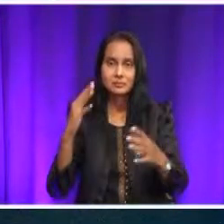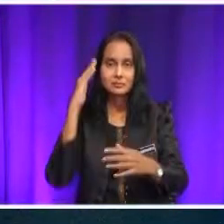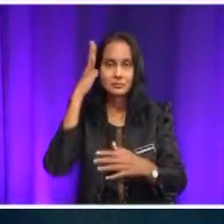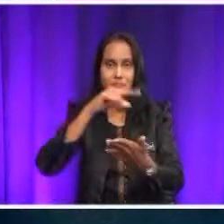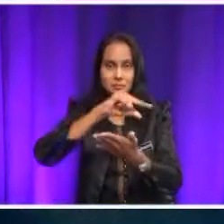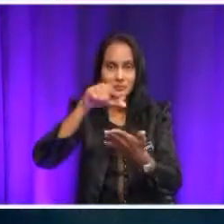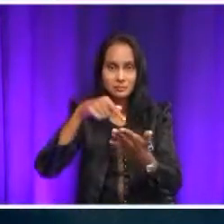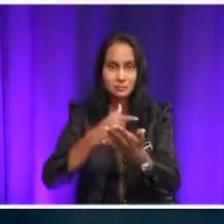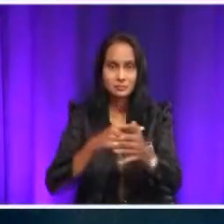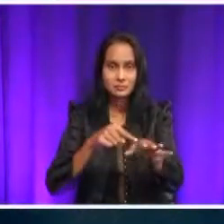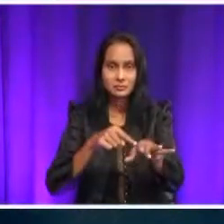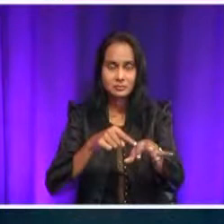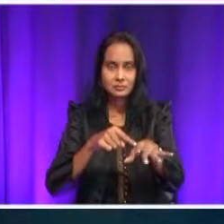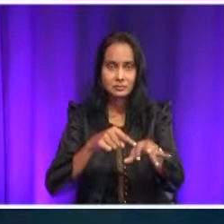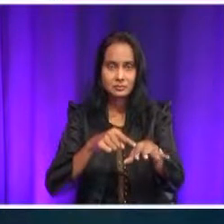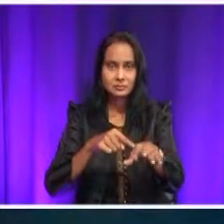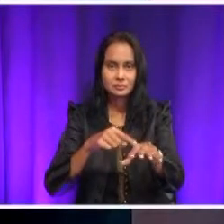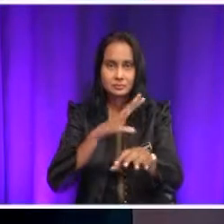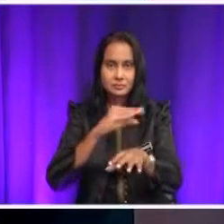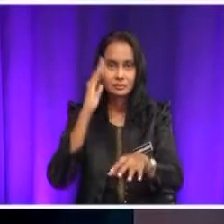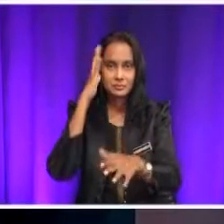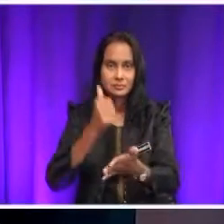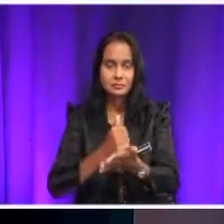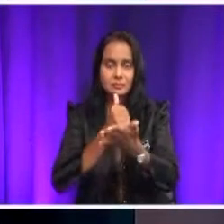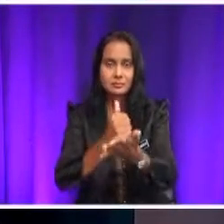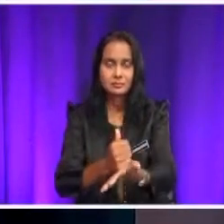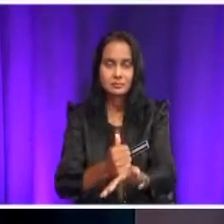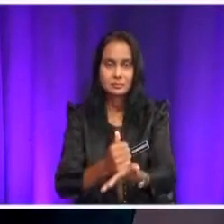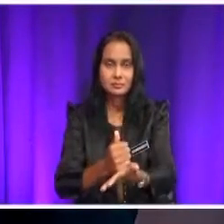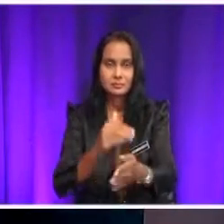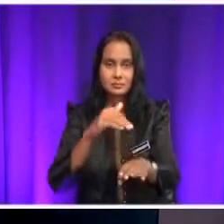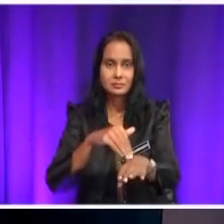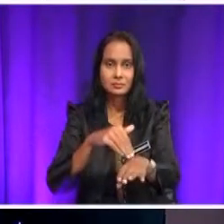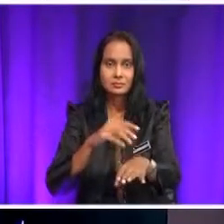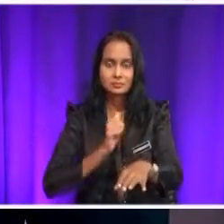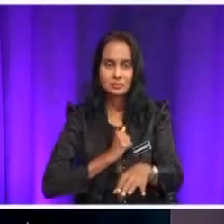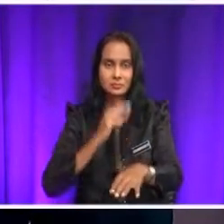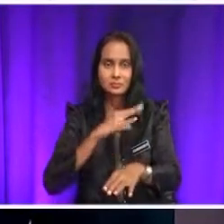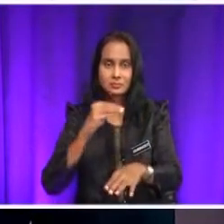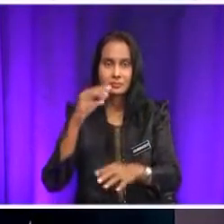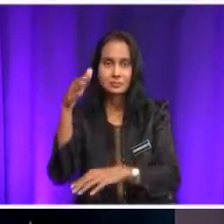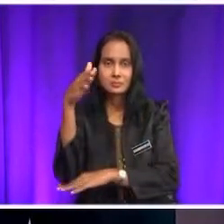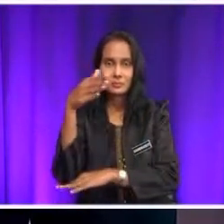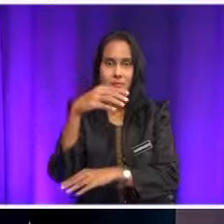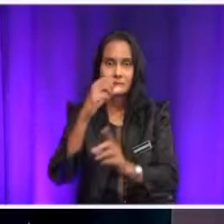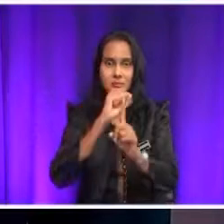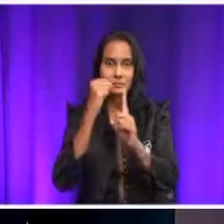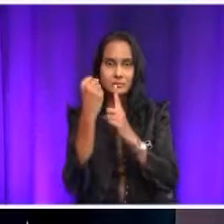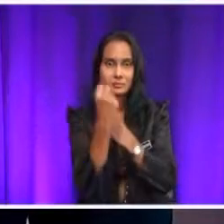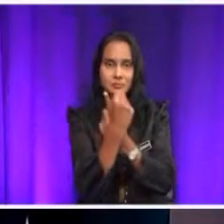dia akan menyumbangkan semula nutrien itu untuk dirinya dan juga untuk pokok-pokok deskripsitaranya ah jadi kita